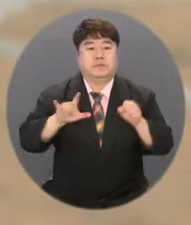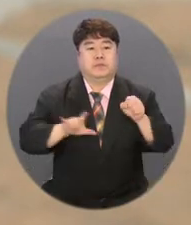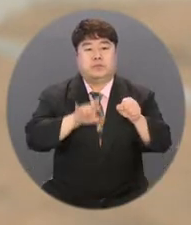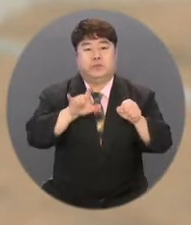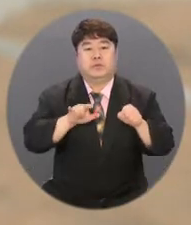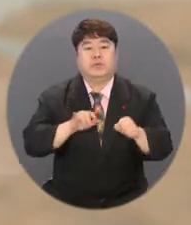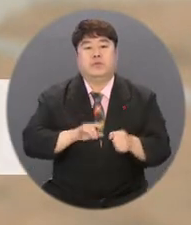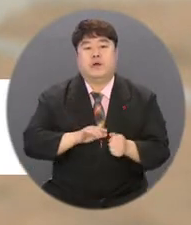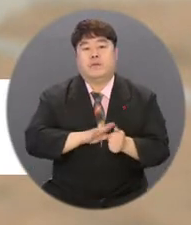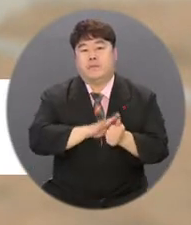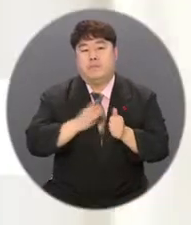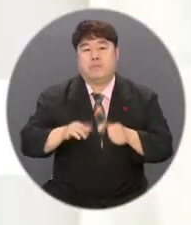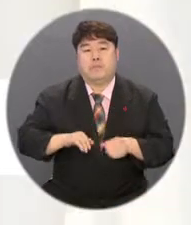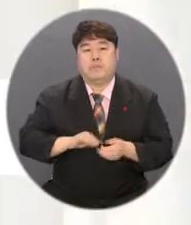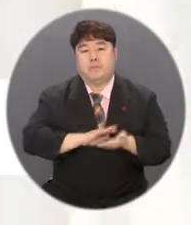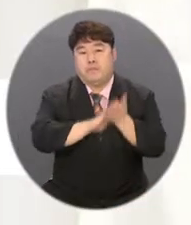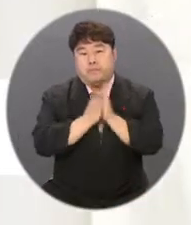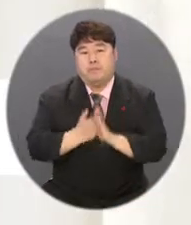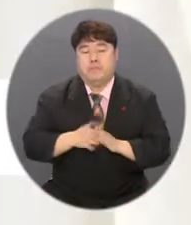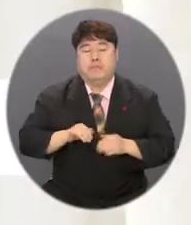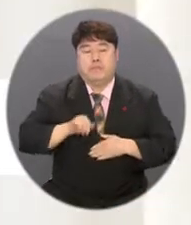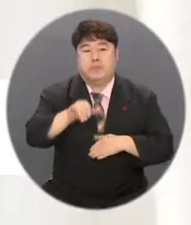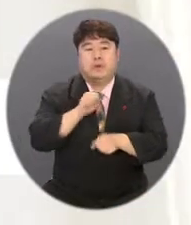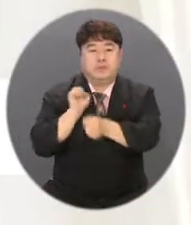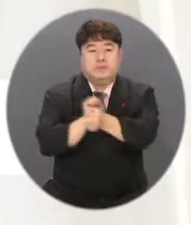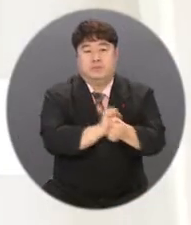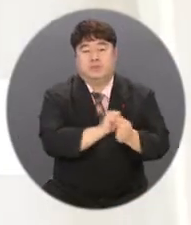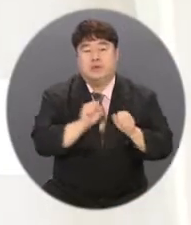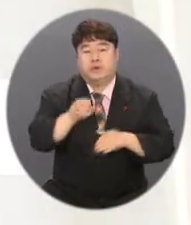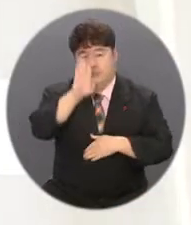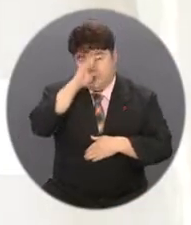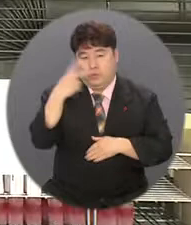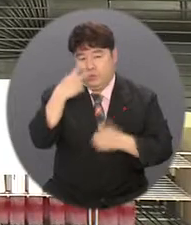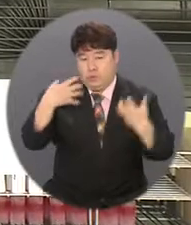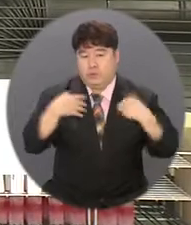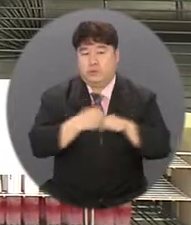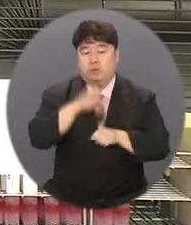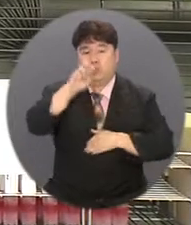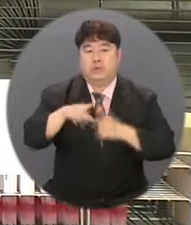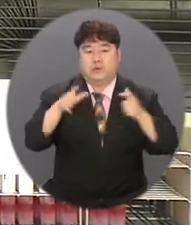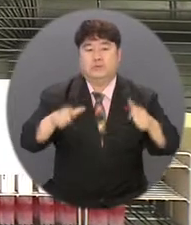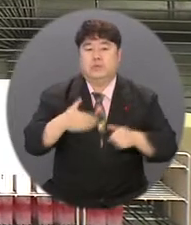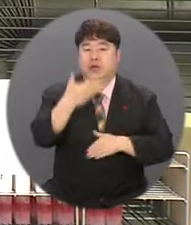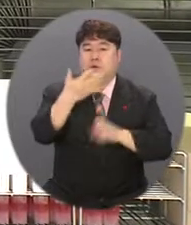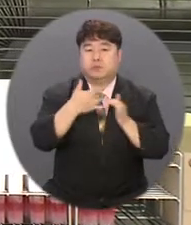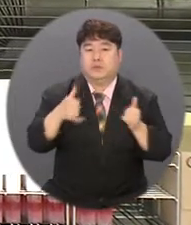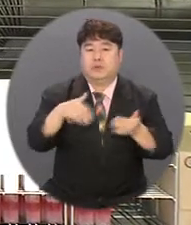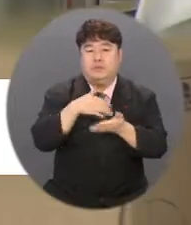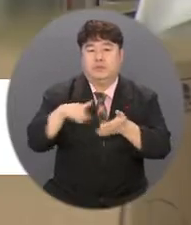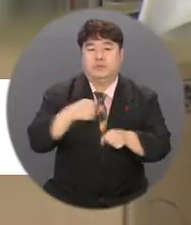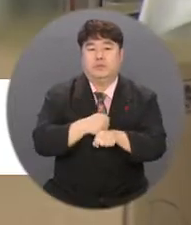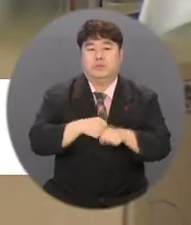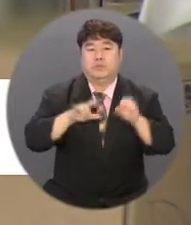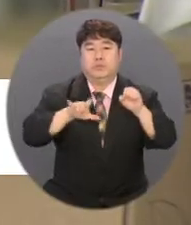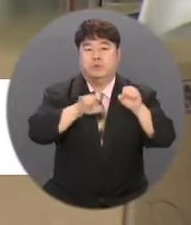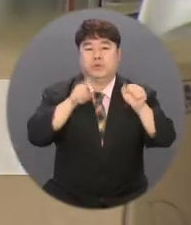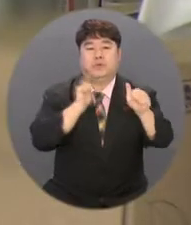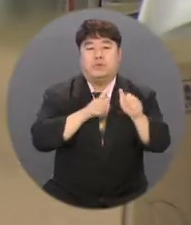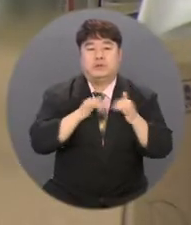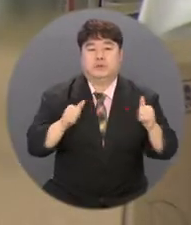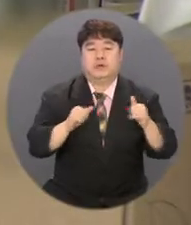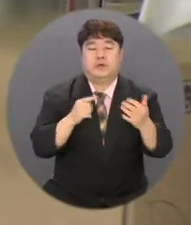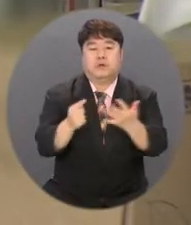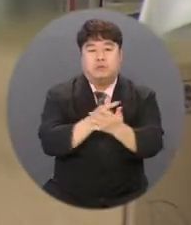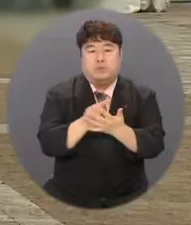오미크론 변이 바이러스 감염자는 질병관리청 발표 기준으로 광주 지역에서 9명으로 집계됐습니다. 오미크론 확진자와